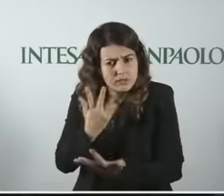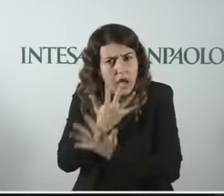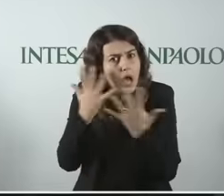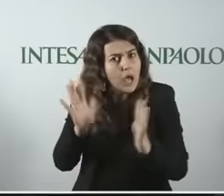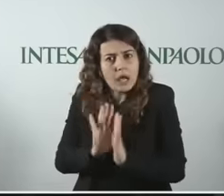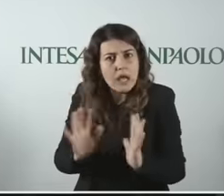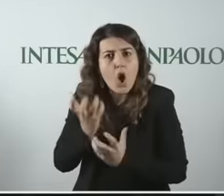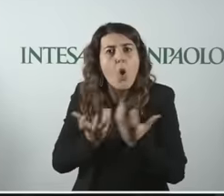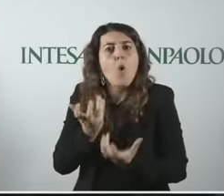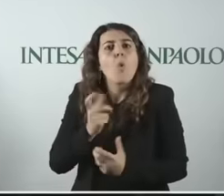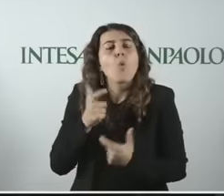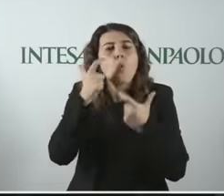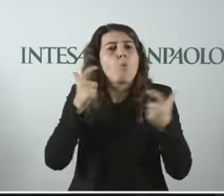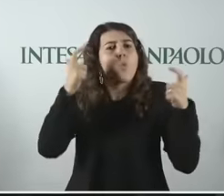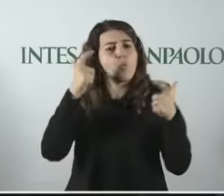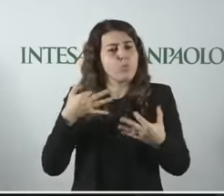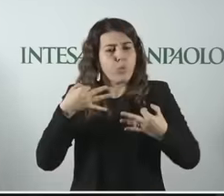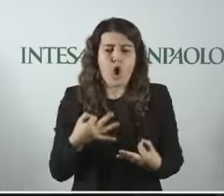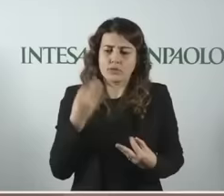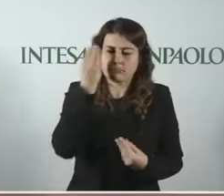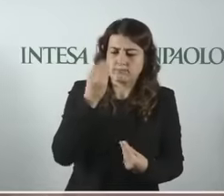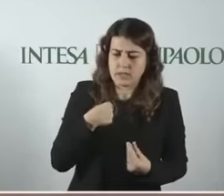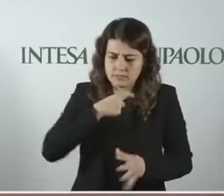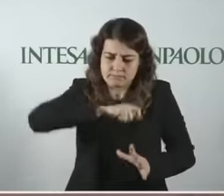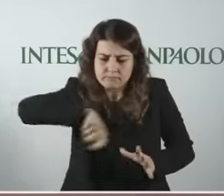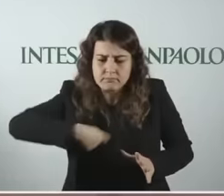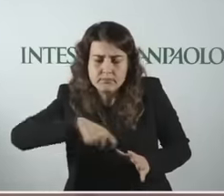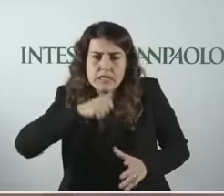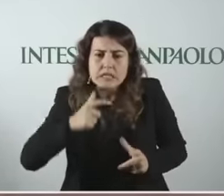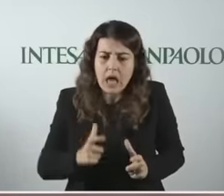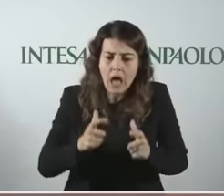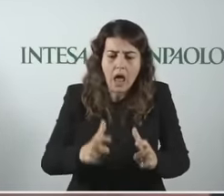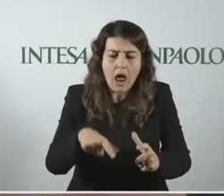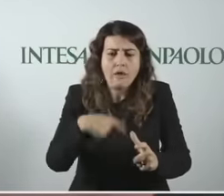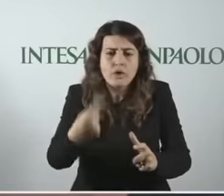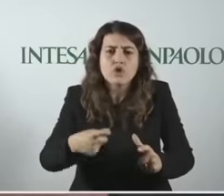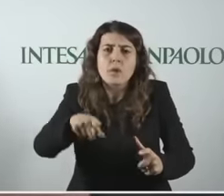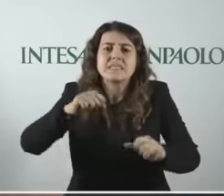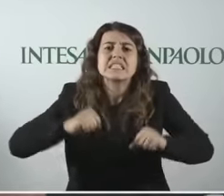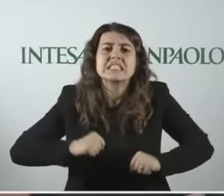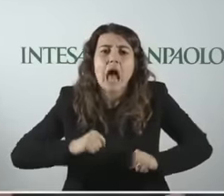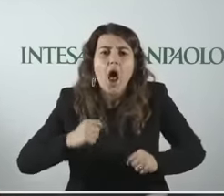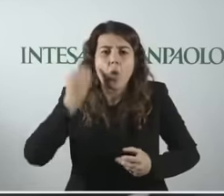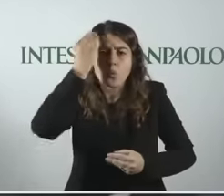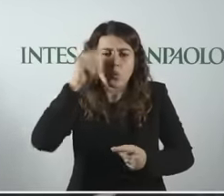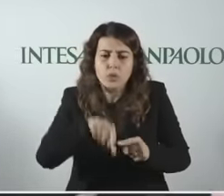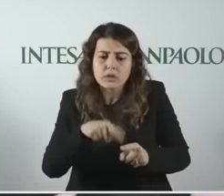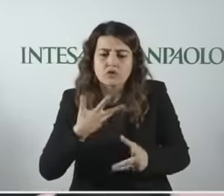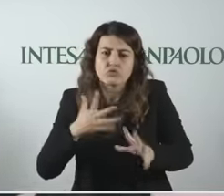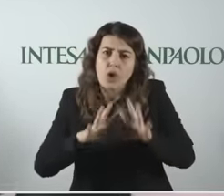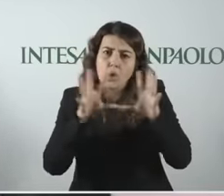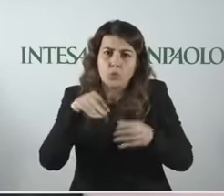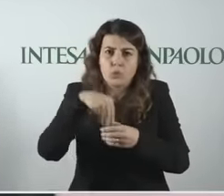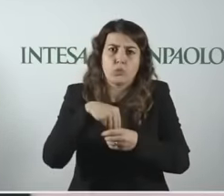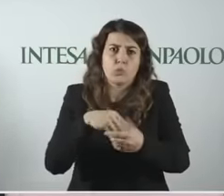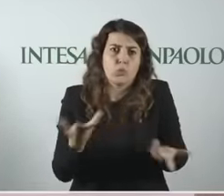cuoco serio pensa anche all'effetto che hanno i suoi piatti sulla salute e quindi anche